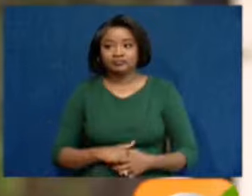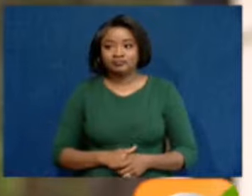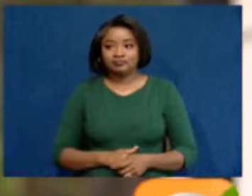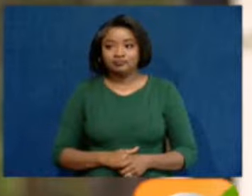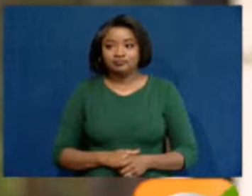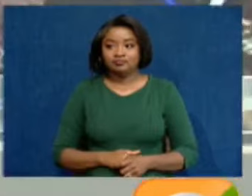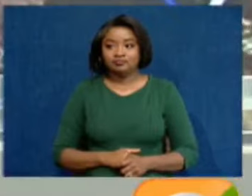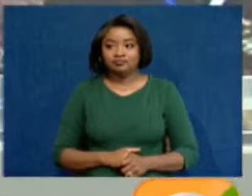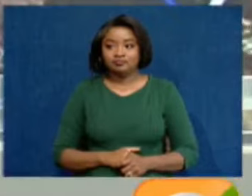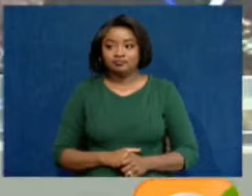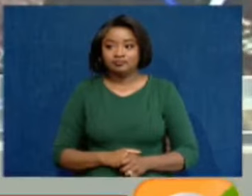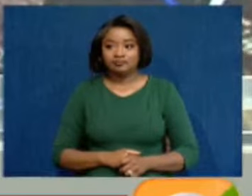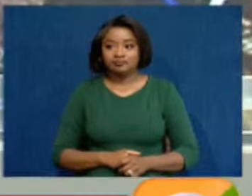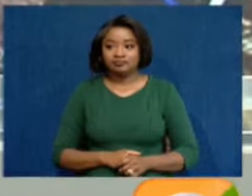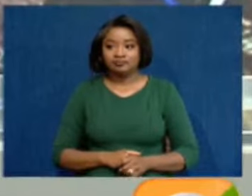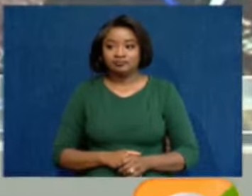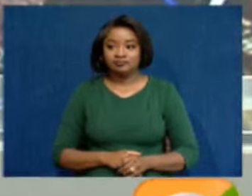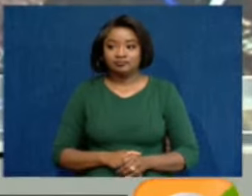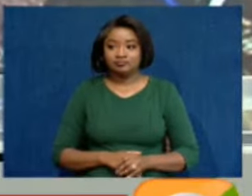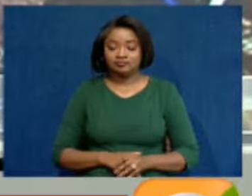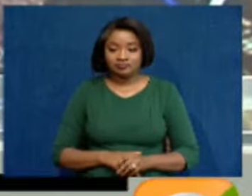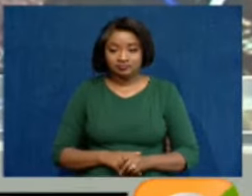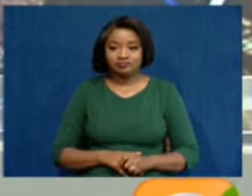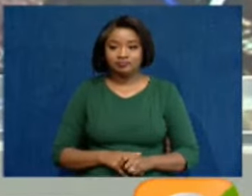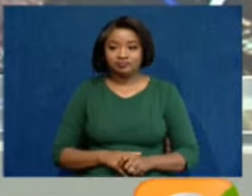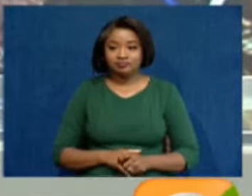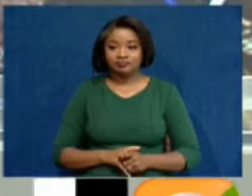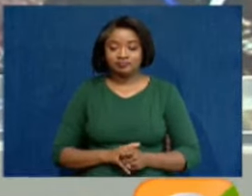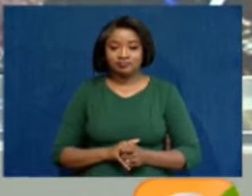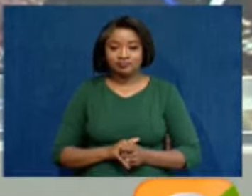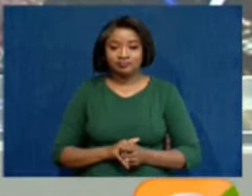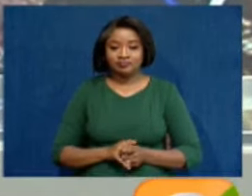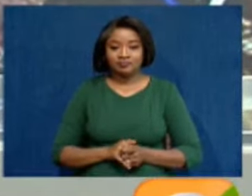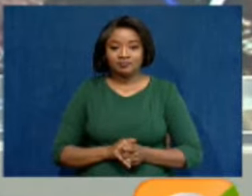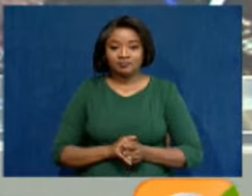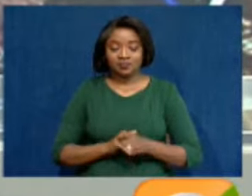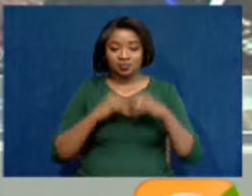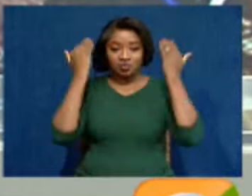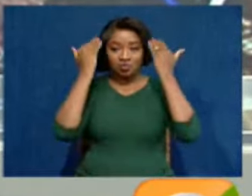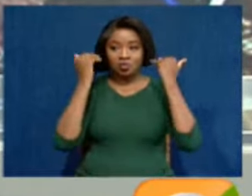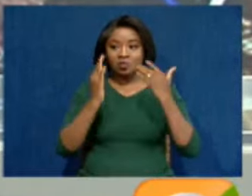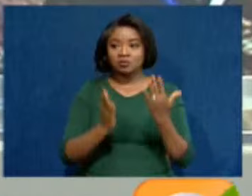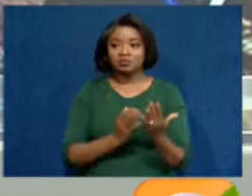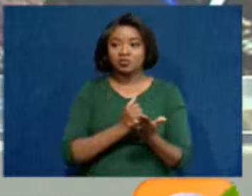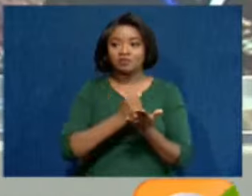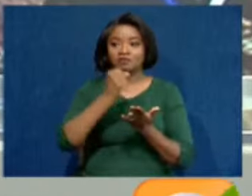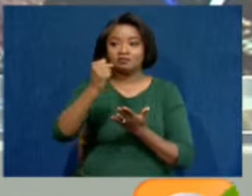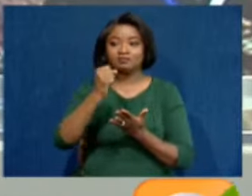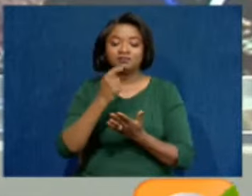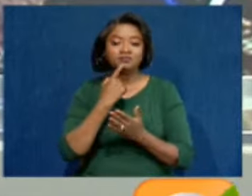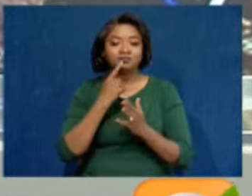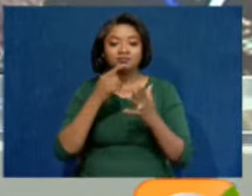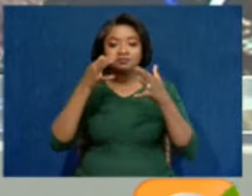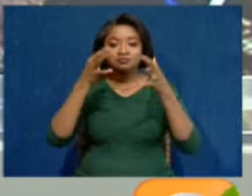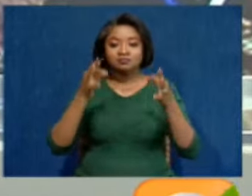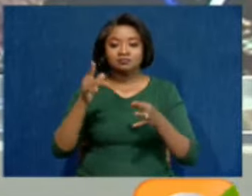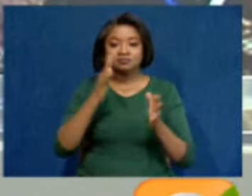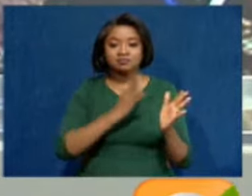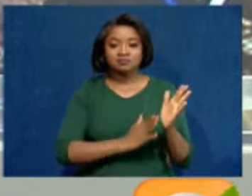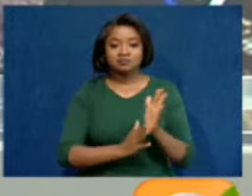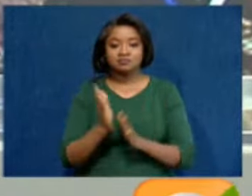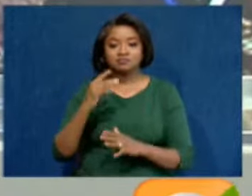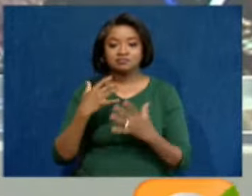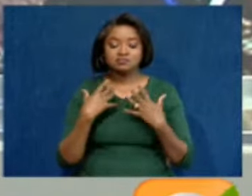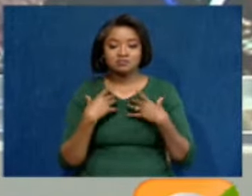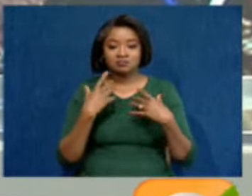Nairobi. Mahakama ya rufaa leo imedinda kubatilisha uamuzi wa mahakama kuu ulioamua kuwa mpango wa afya ya umma wa